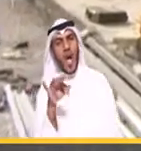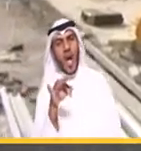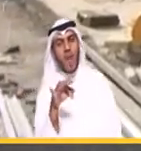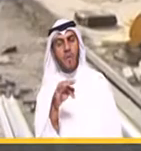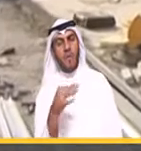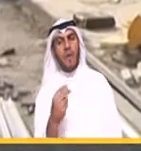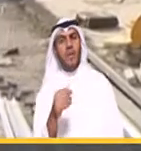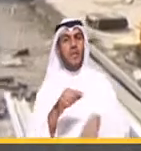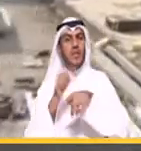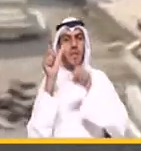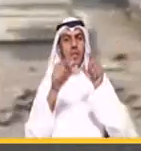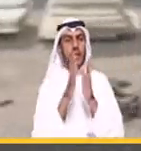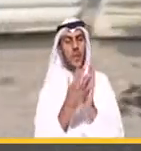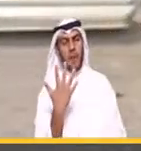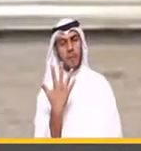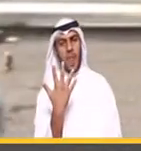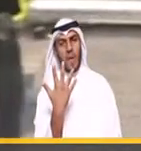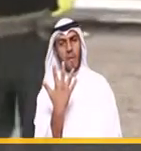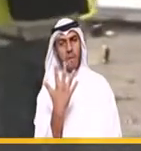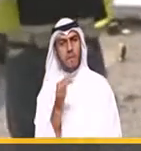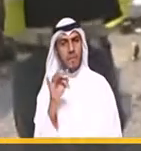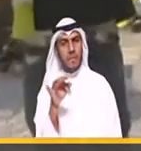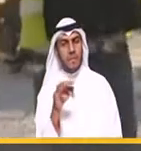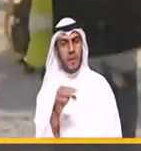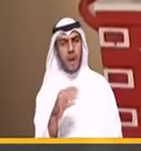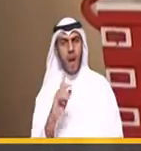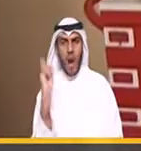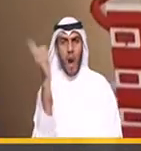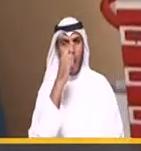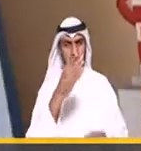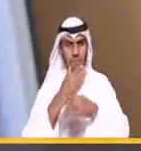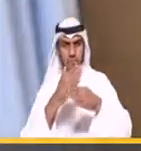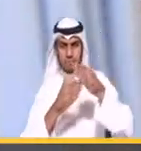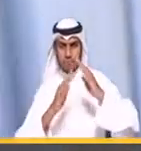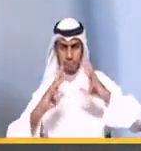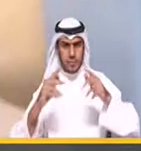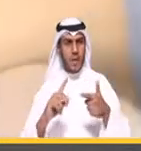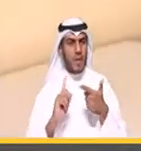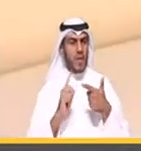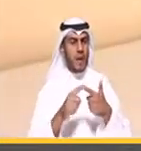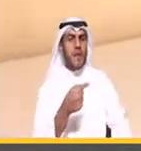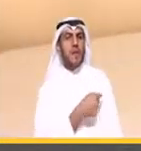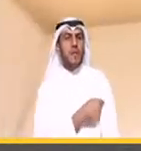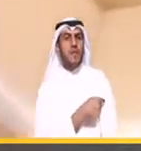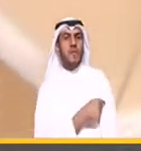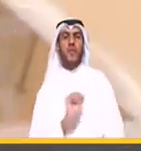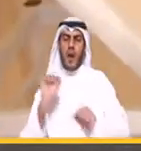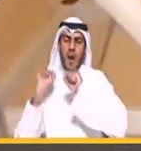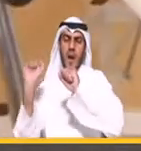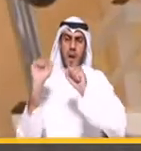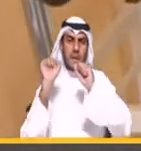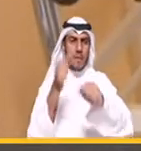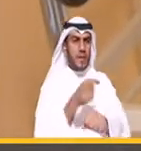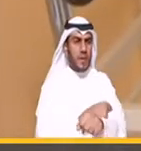ومصممه على احدث المواصفات العالميه وعلى مركز صحي تتوفر فيه كافه الاختصاصات الطبيه